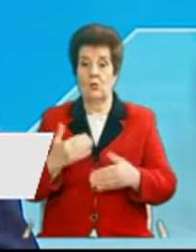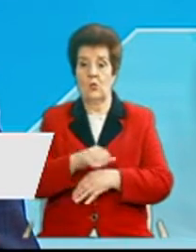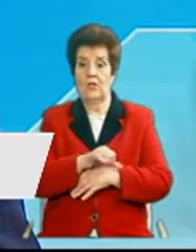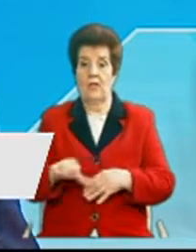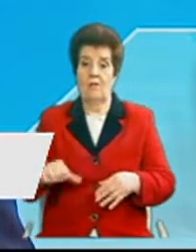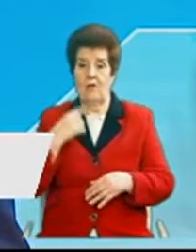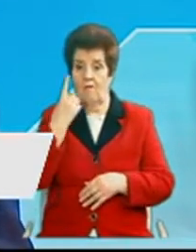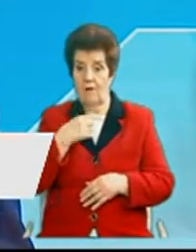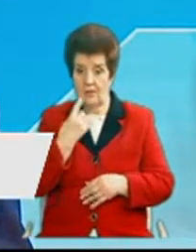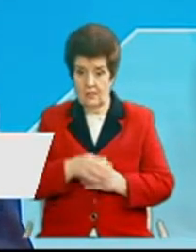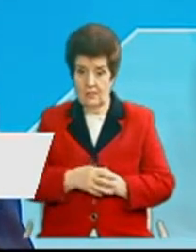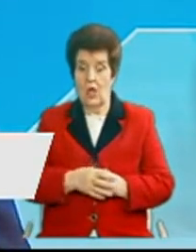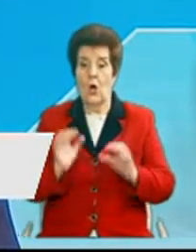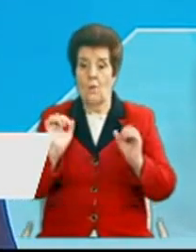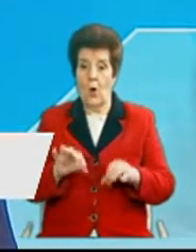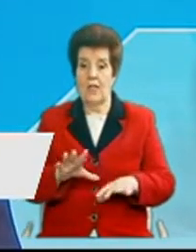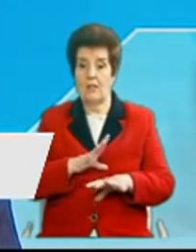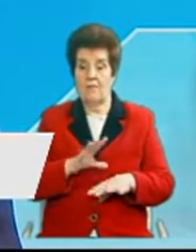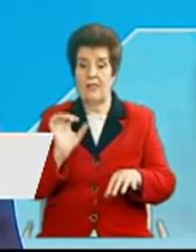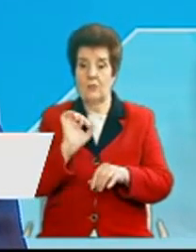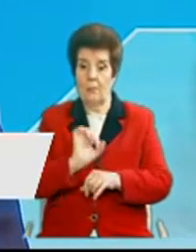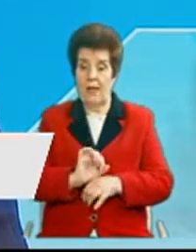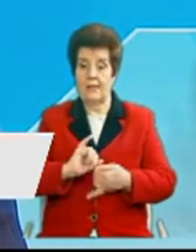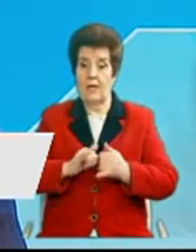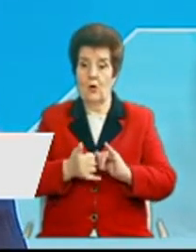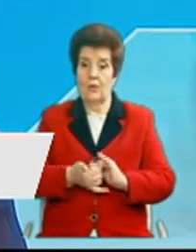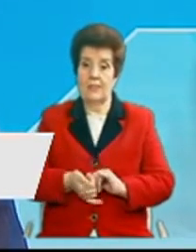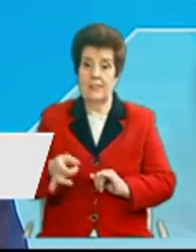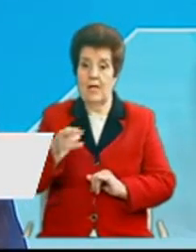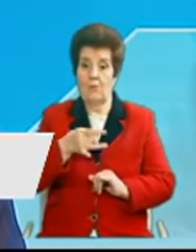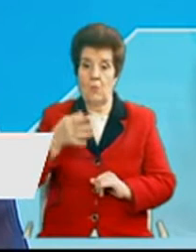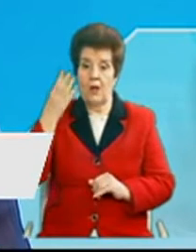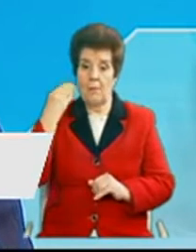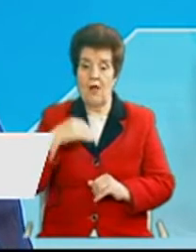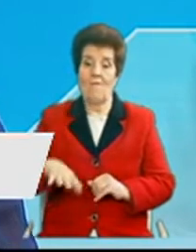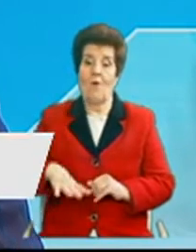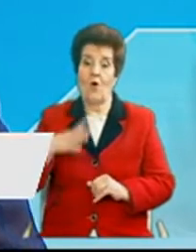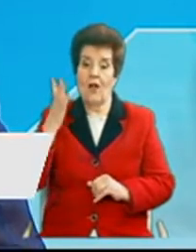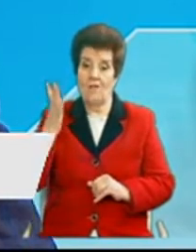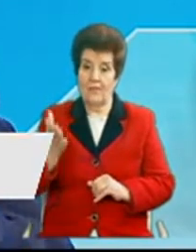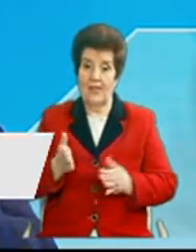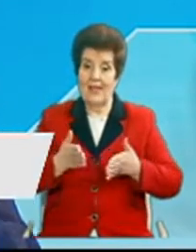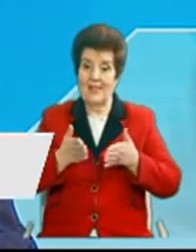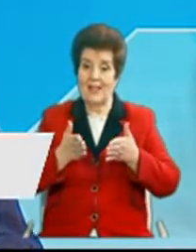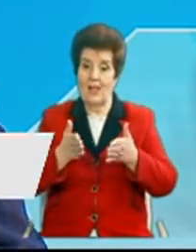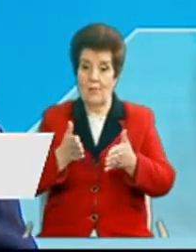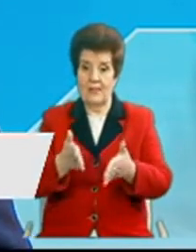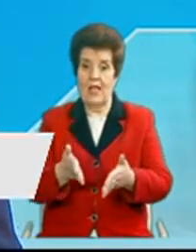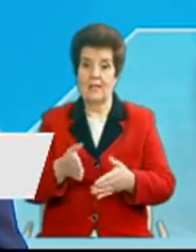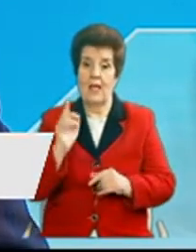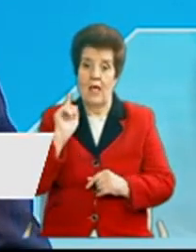cred că migrația poate fi stopată atunci când condițiile din Republica Moldova vor fi îndreptate și